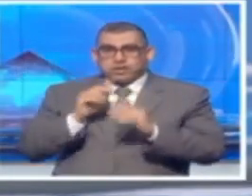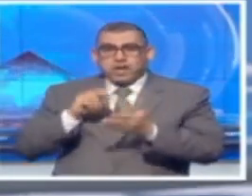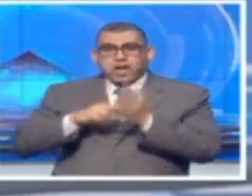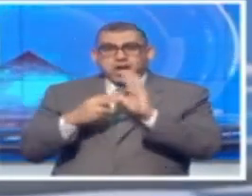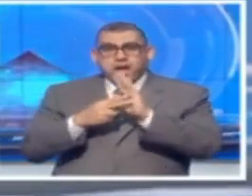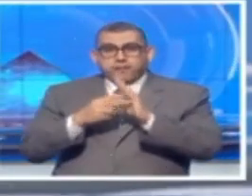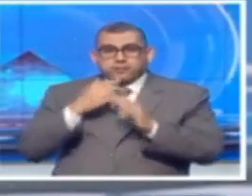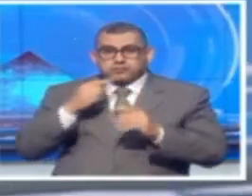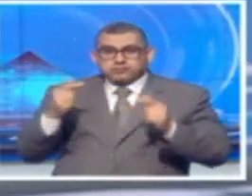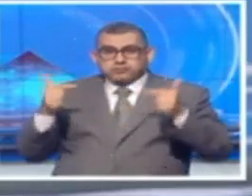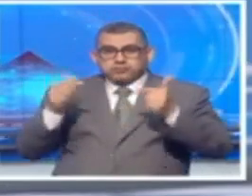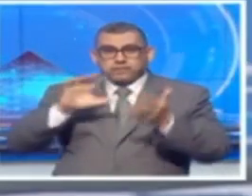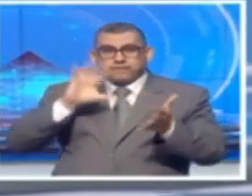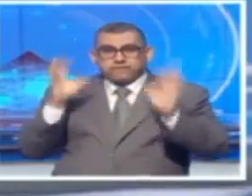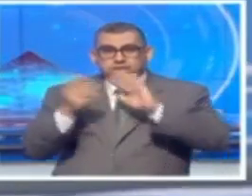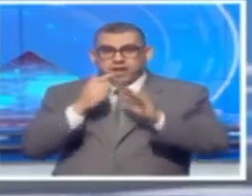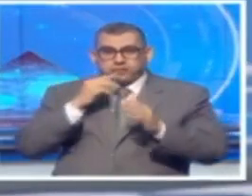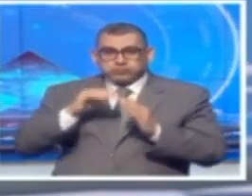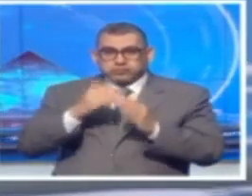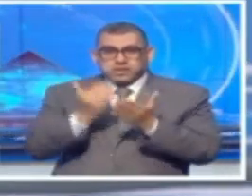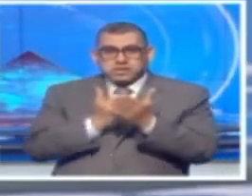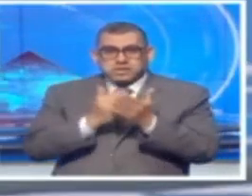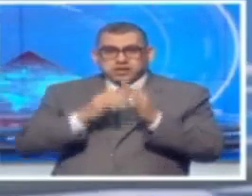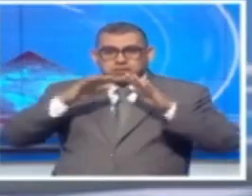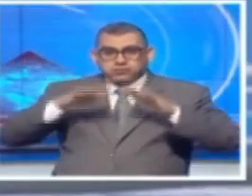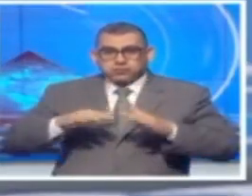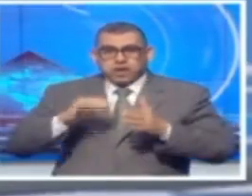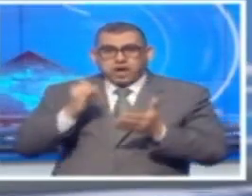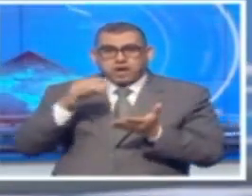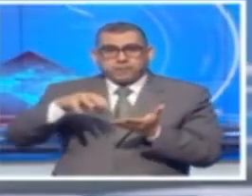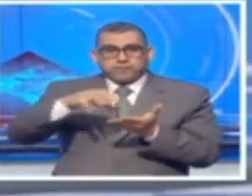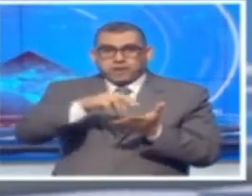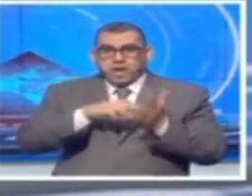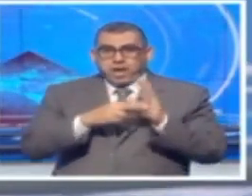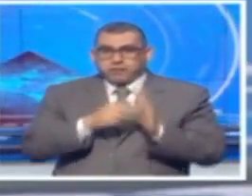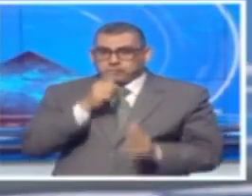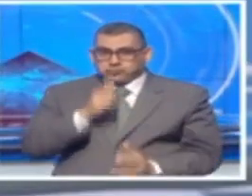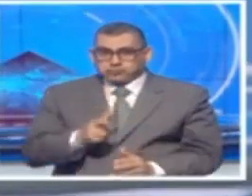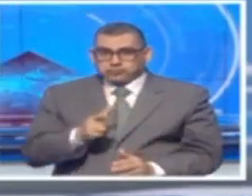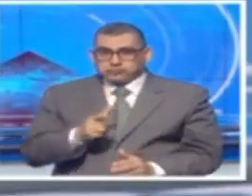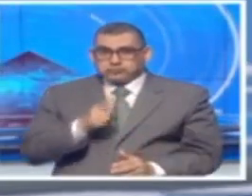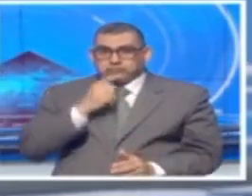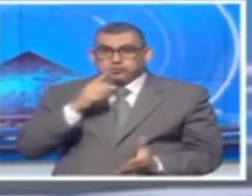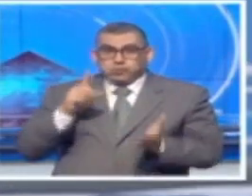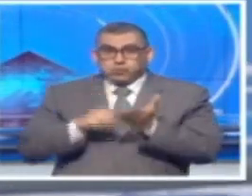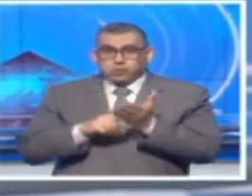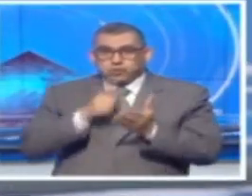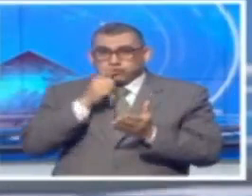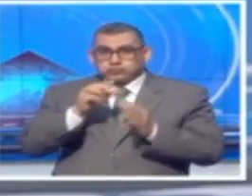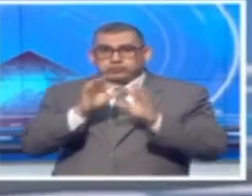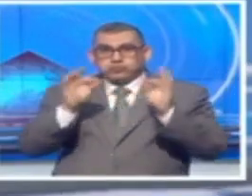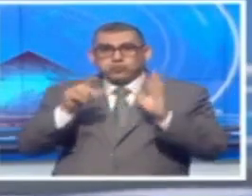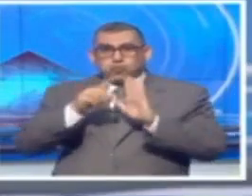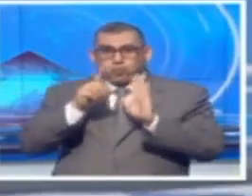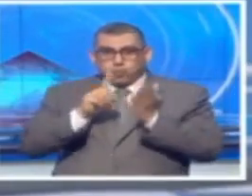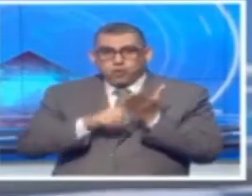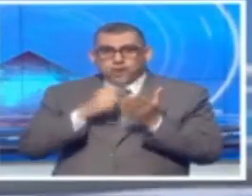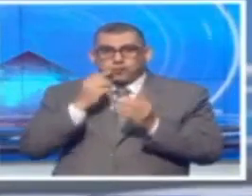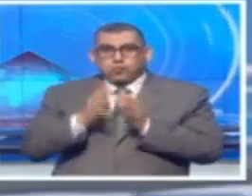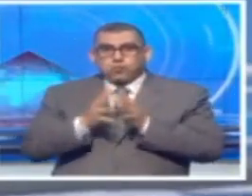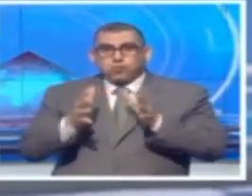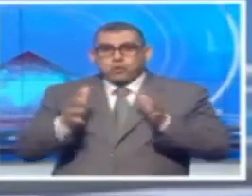تداعيات الأزمة الدولية وتأثيرها على الأوضاع الاقتصادية في المنطقة العربية، أوصوا بضرورة